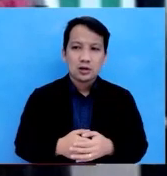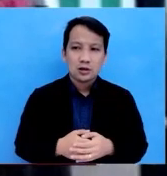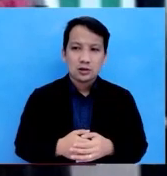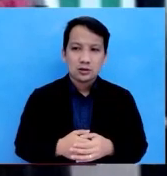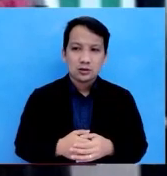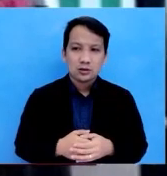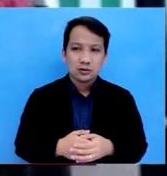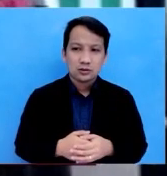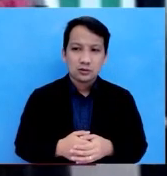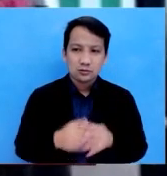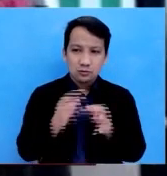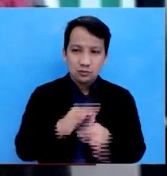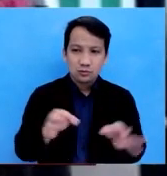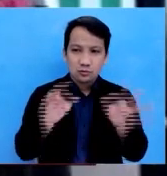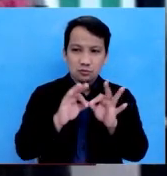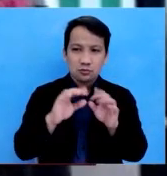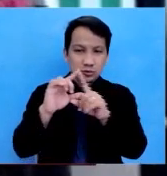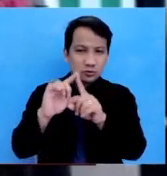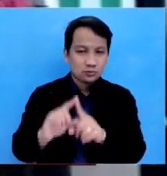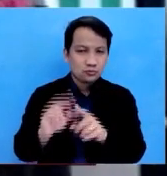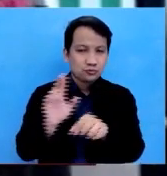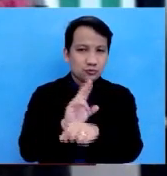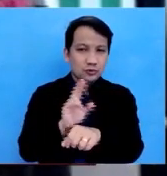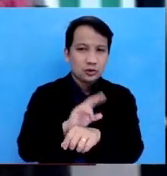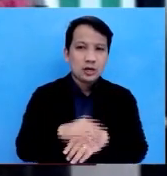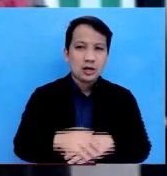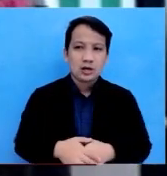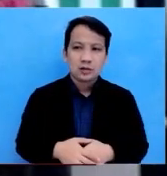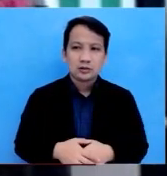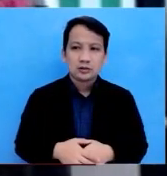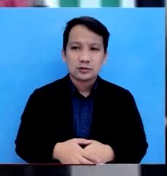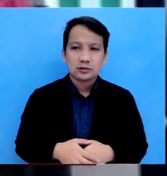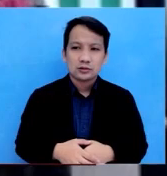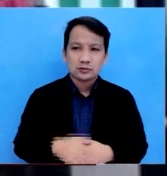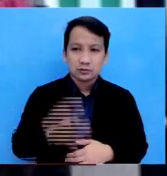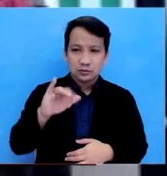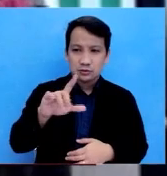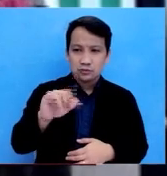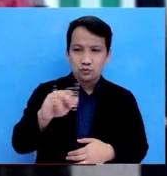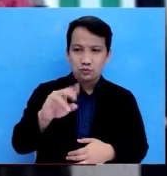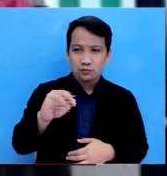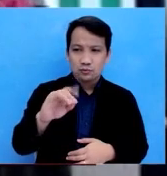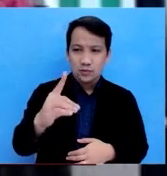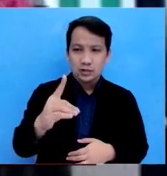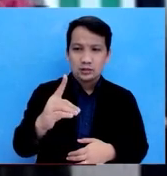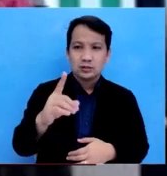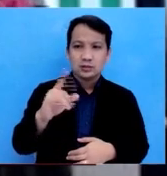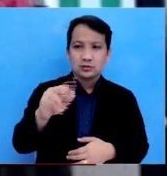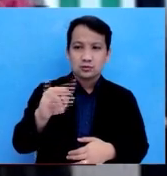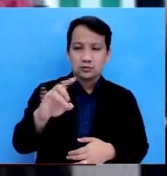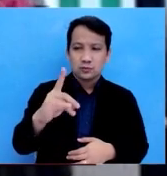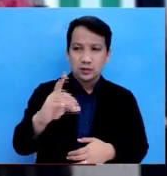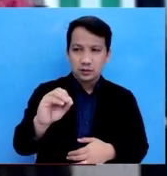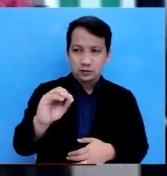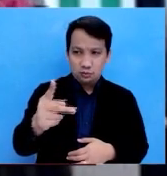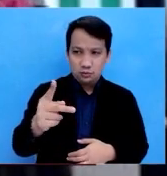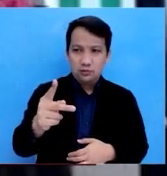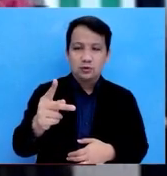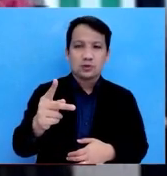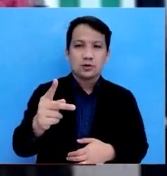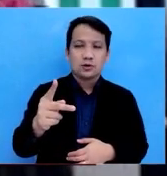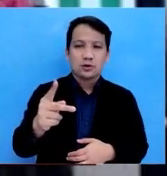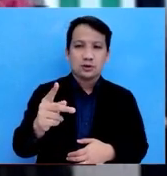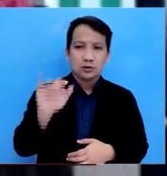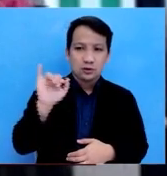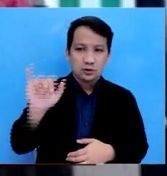that these words, igorot, lumad, and tumandok, are the very words